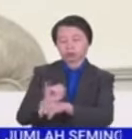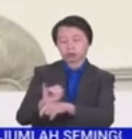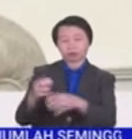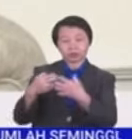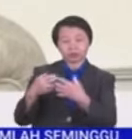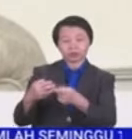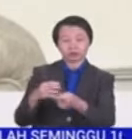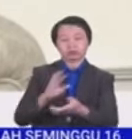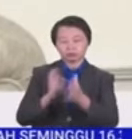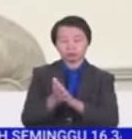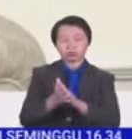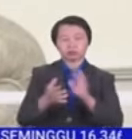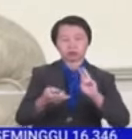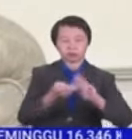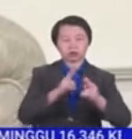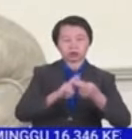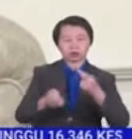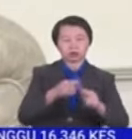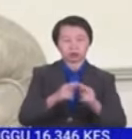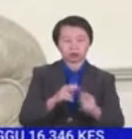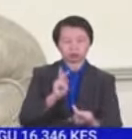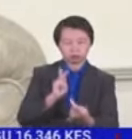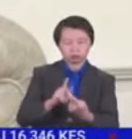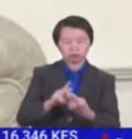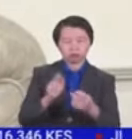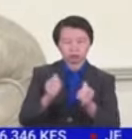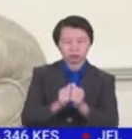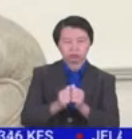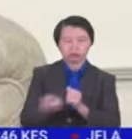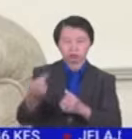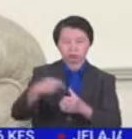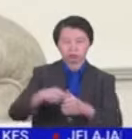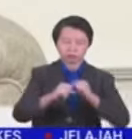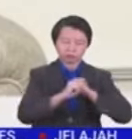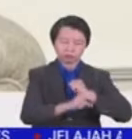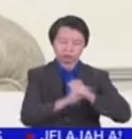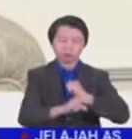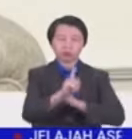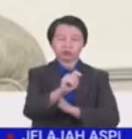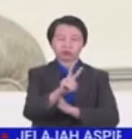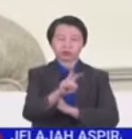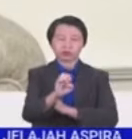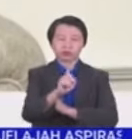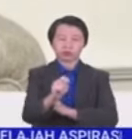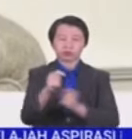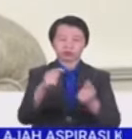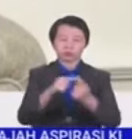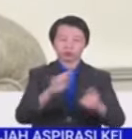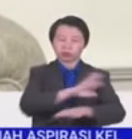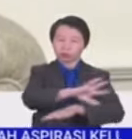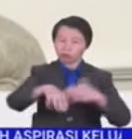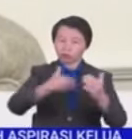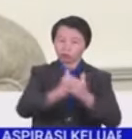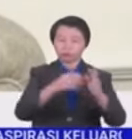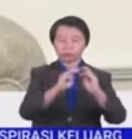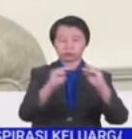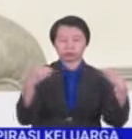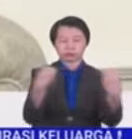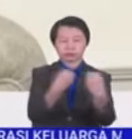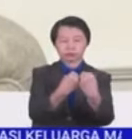pihak industri juga supaya jadi rakan kongsi strategik dengan turut mempromosikan TVET kepada seluruh lapisan masyarakat